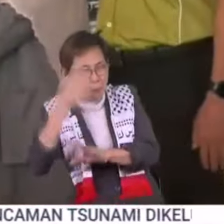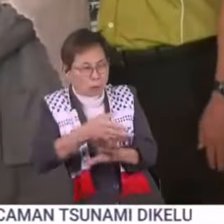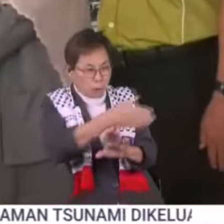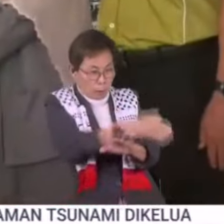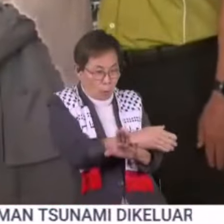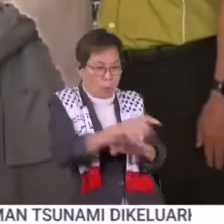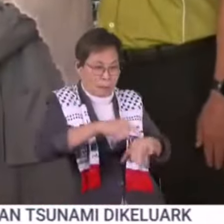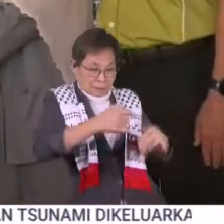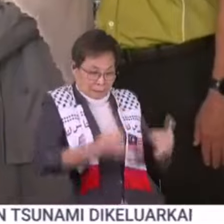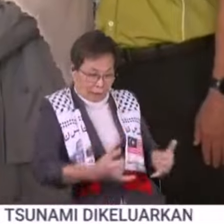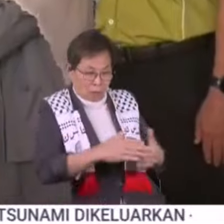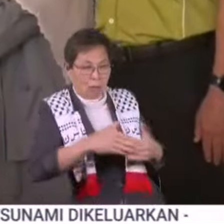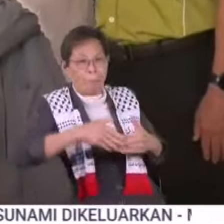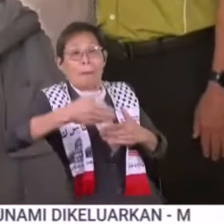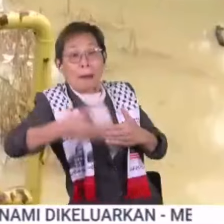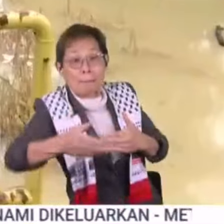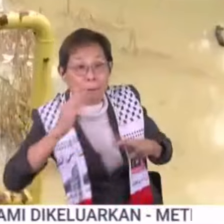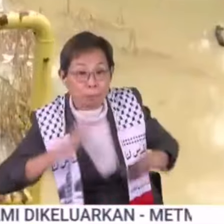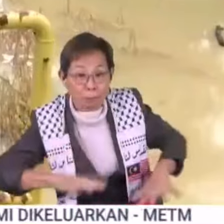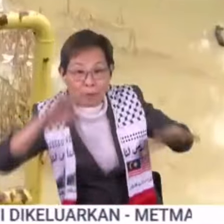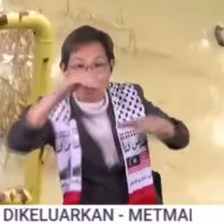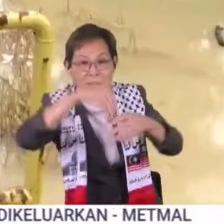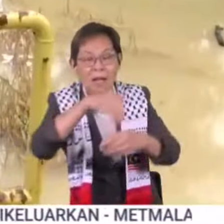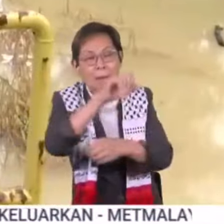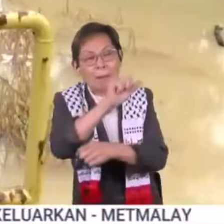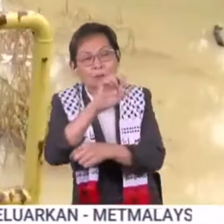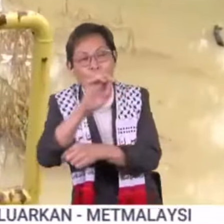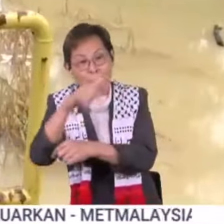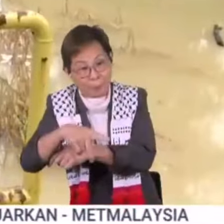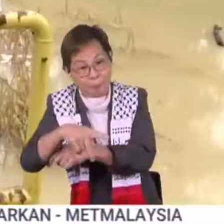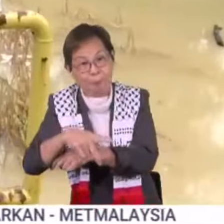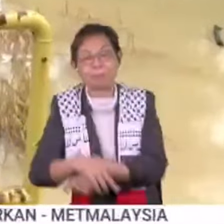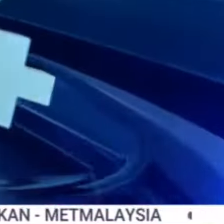sebelum, semasa dan pasca banjir dalam SOP itu.